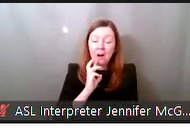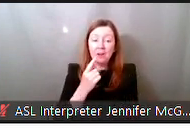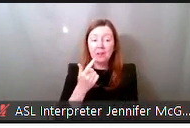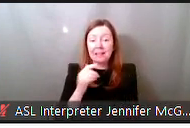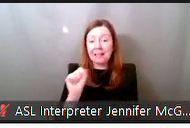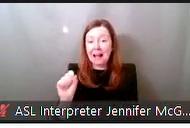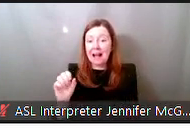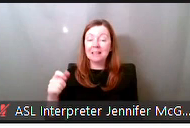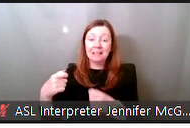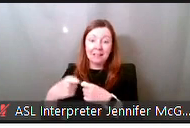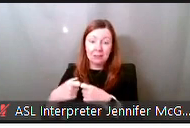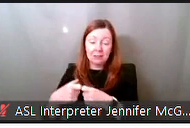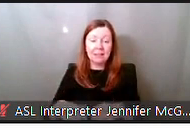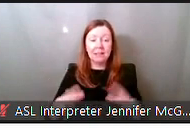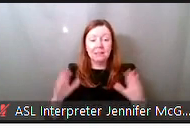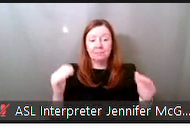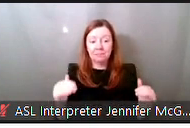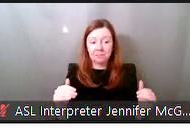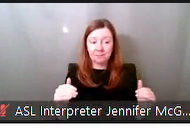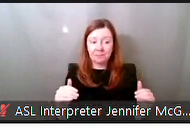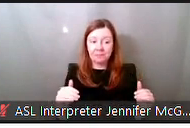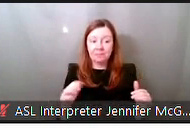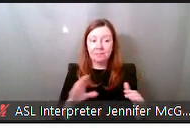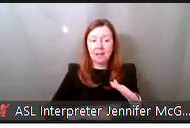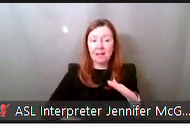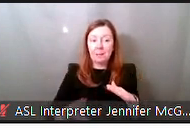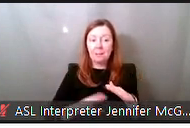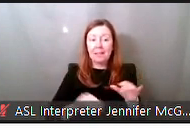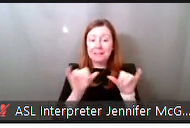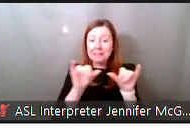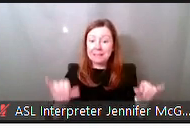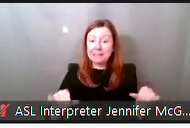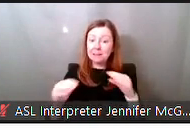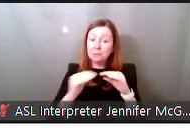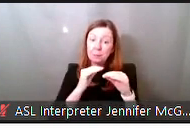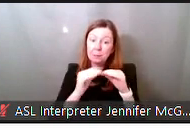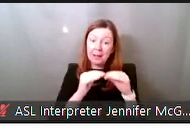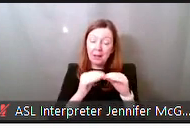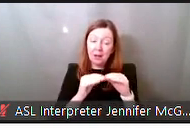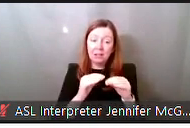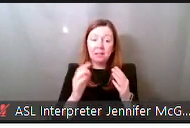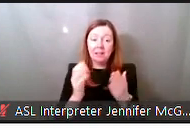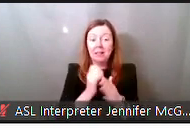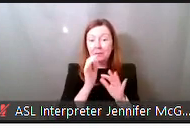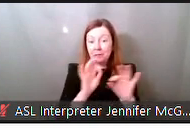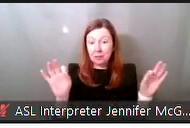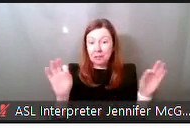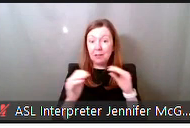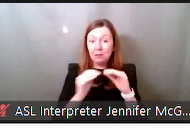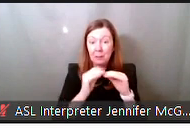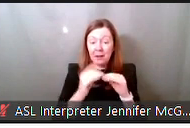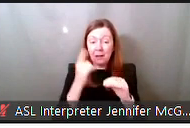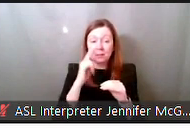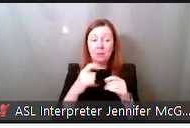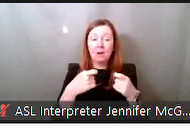这些项目当中呢，也会教大家怎么能够节约水电源。